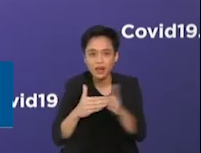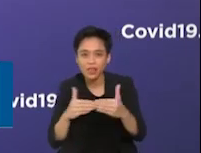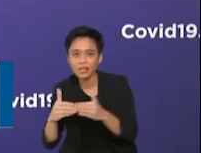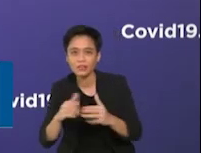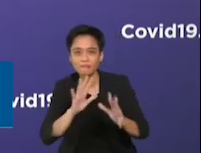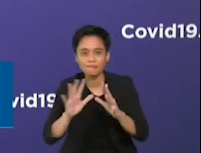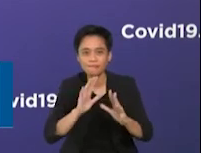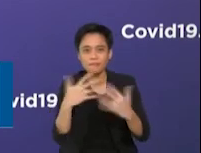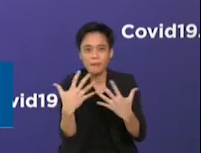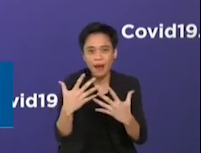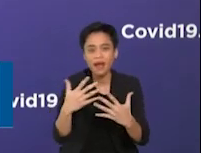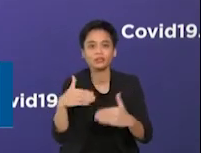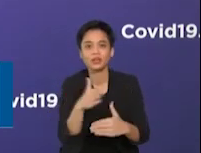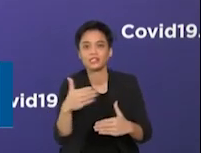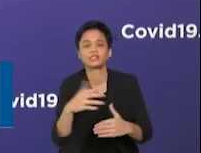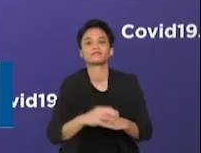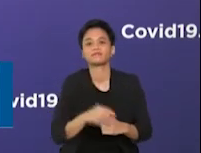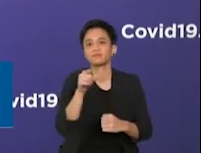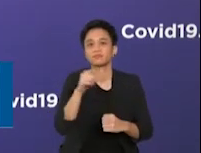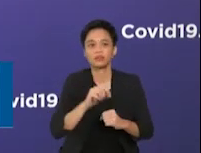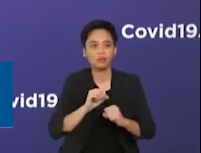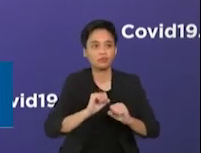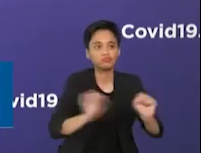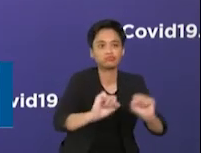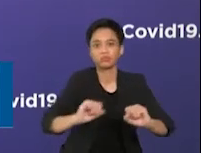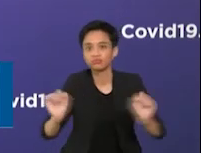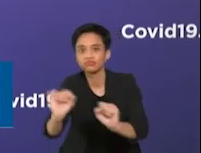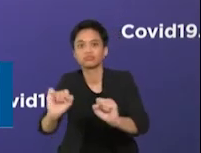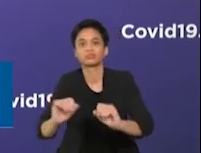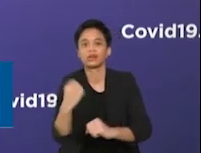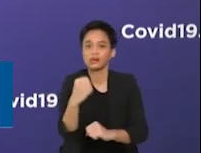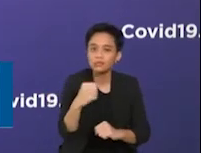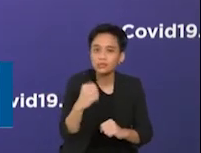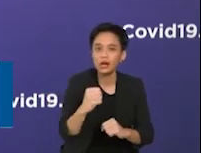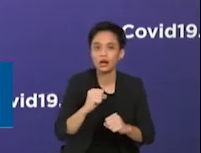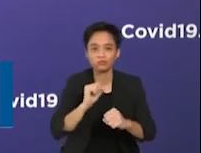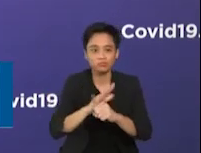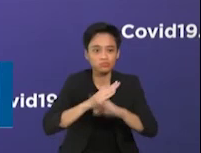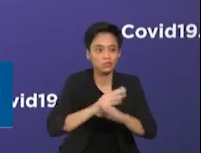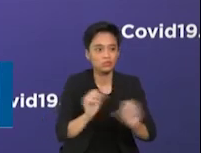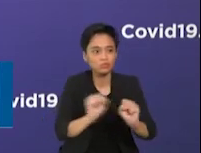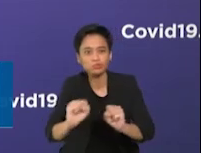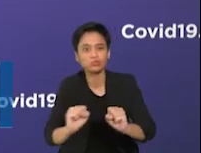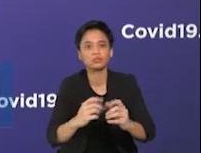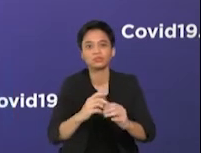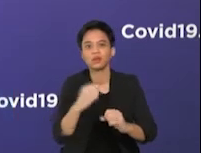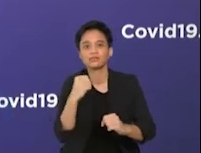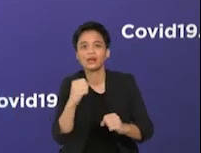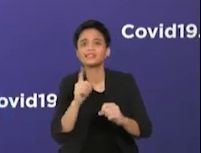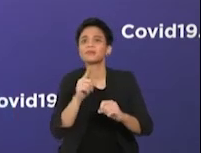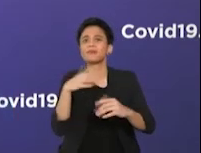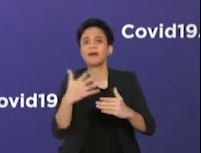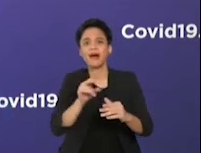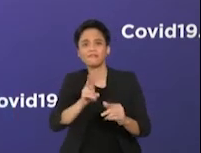secara Arogan melawan kovix 19 ini karena memang kita belum menemukan